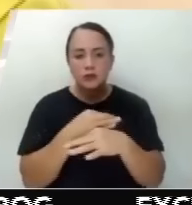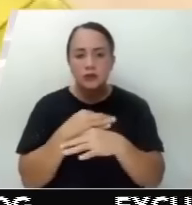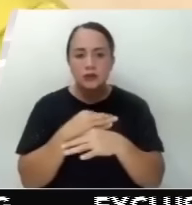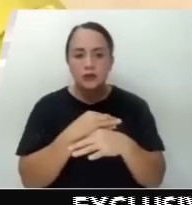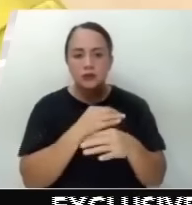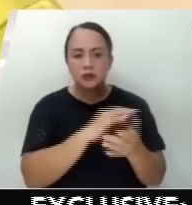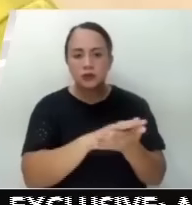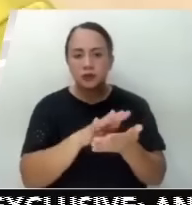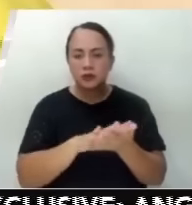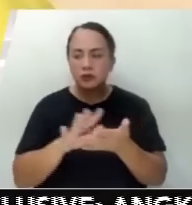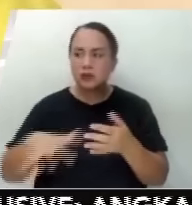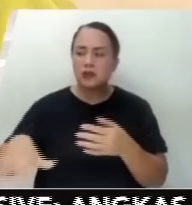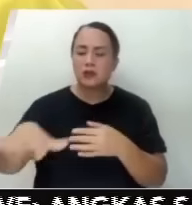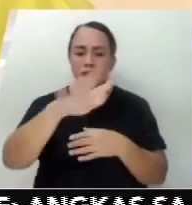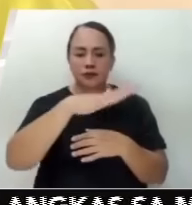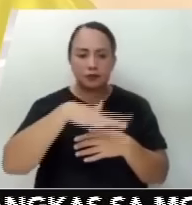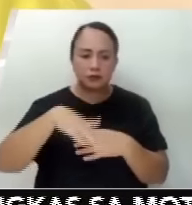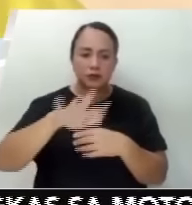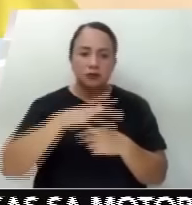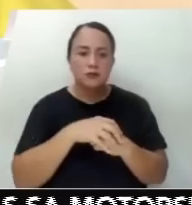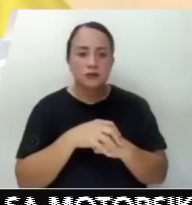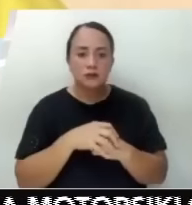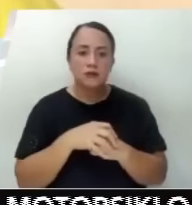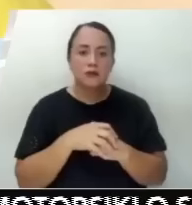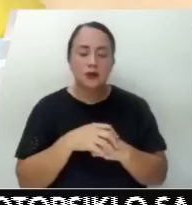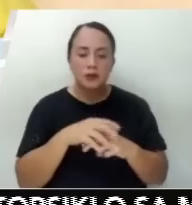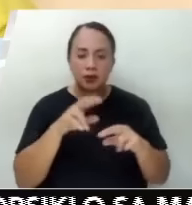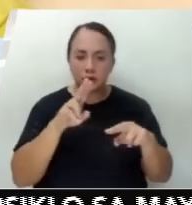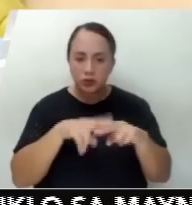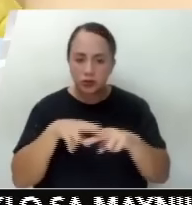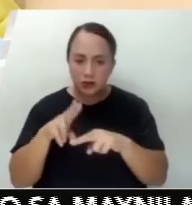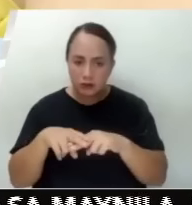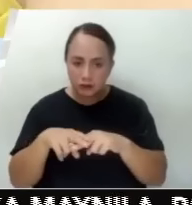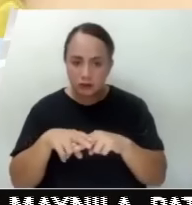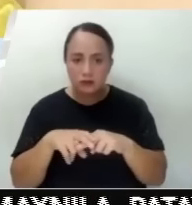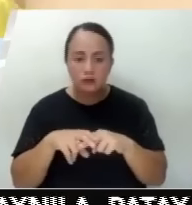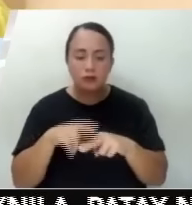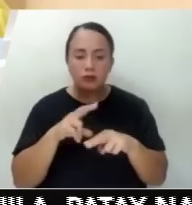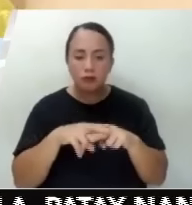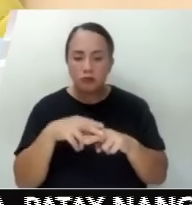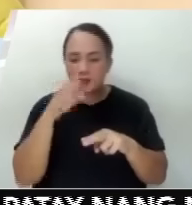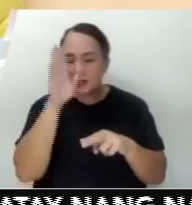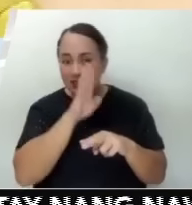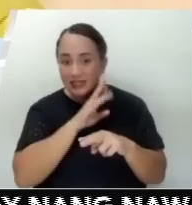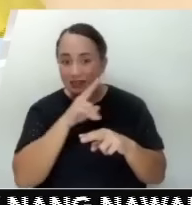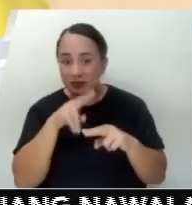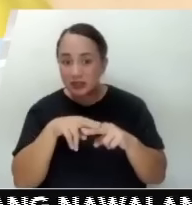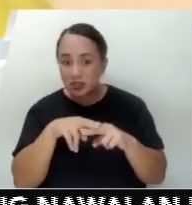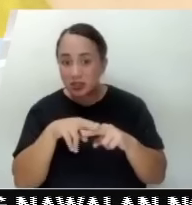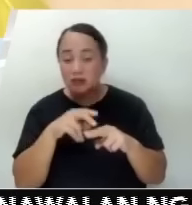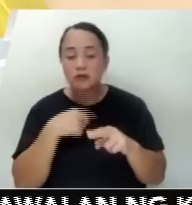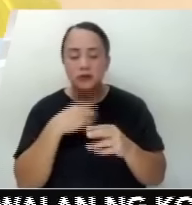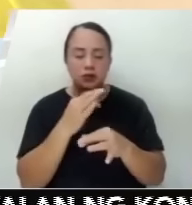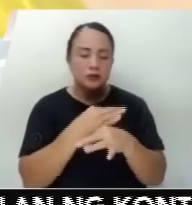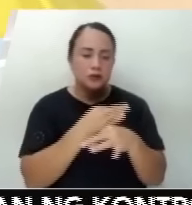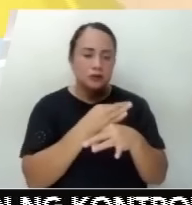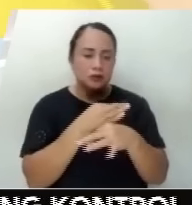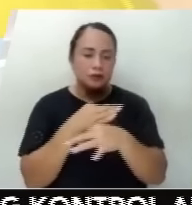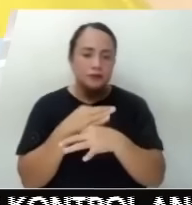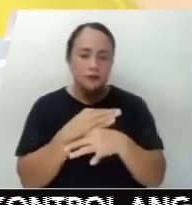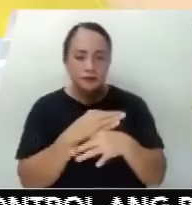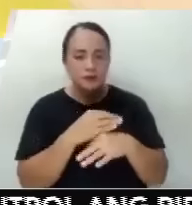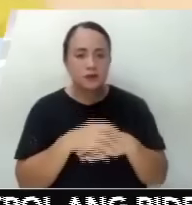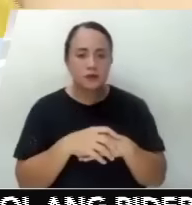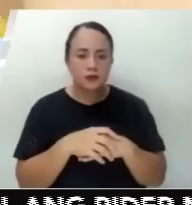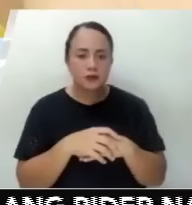paligid. Okay? Yung mga upuan na sira-sira na aming pong nire-repair. Okay, yung